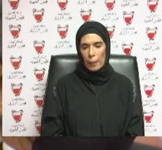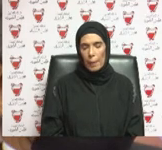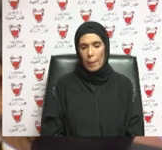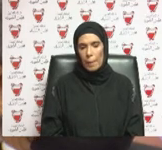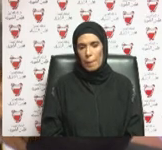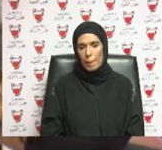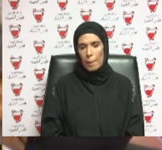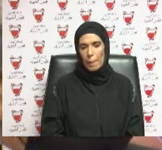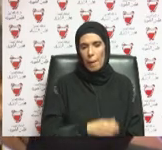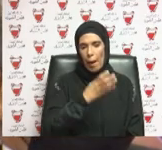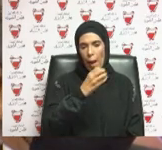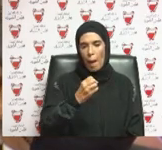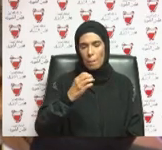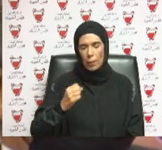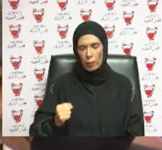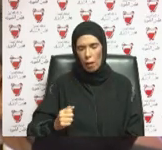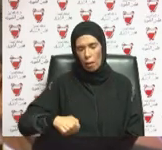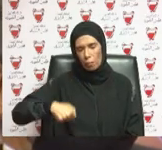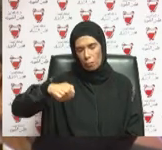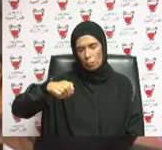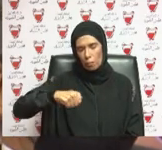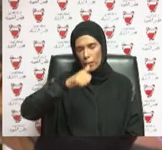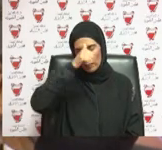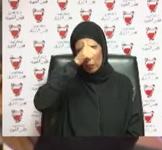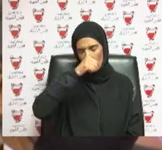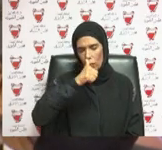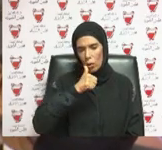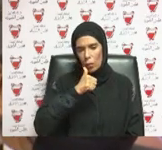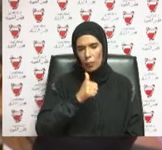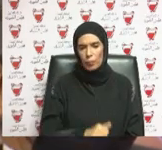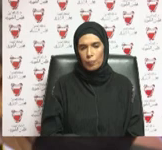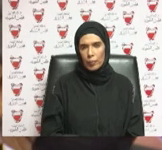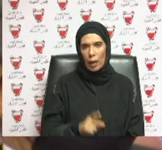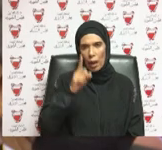وأعزي أبناء وأحفاد الأمير الراحل خليفة بن سلمان رحمة الله عليه.